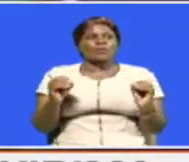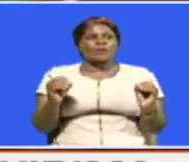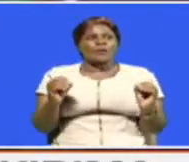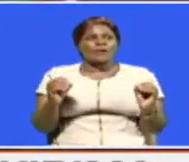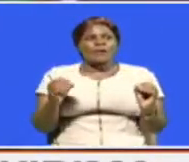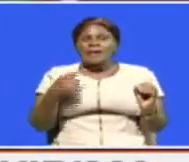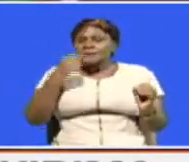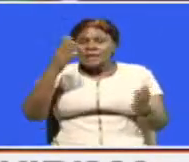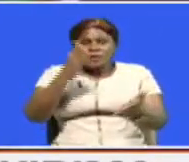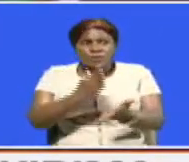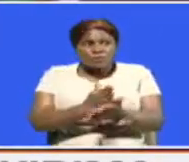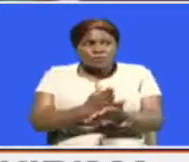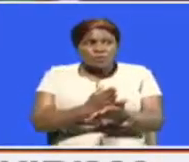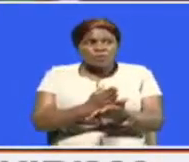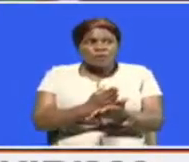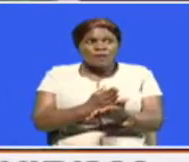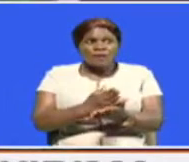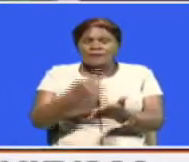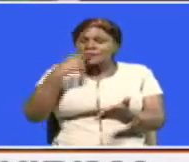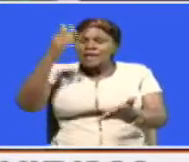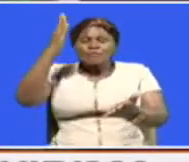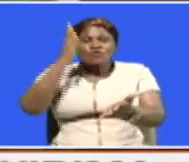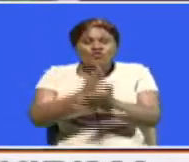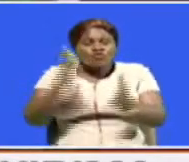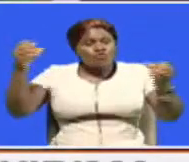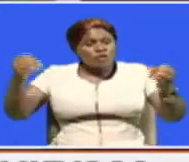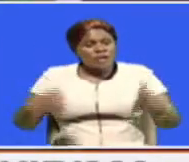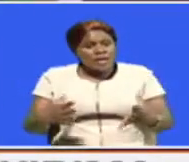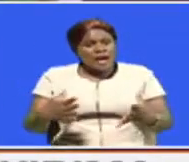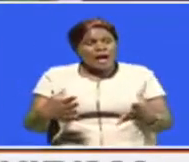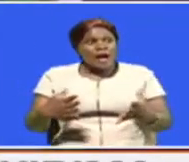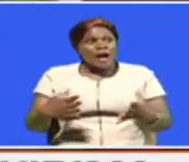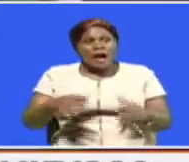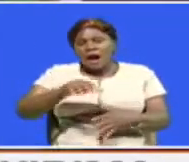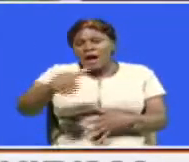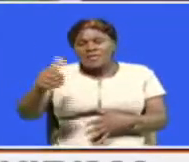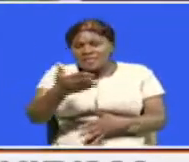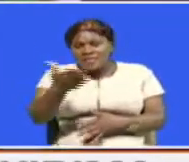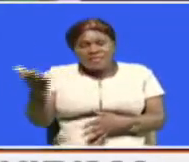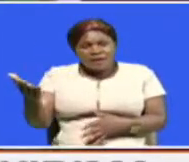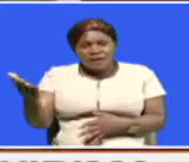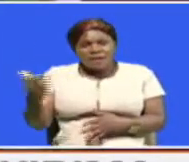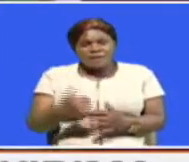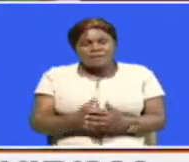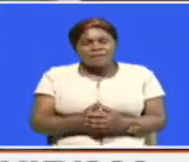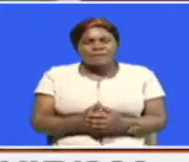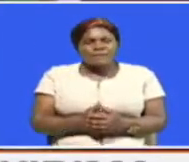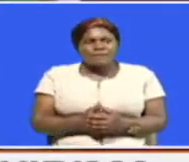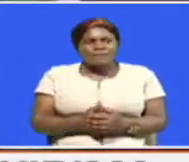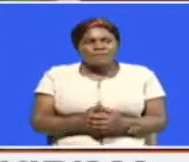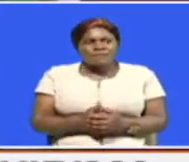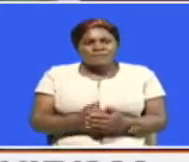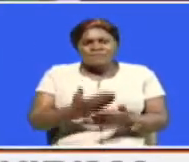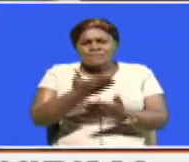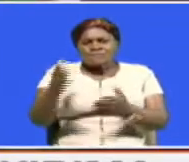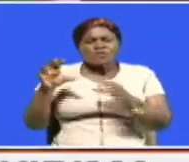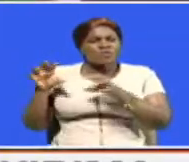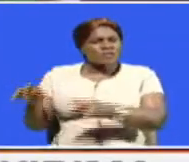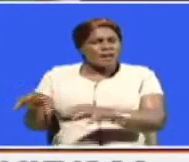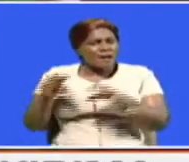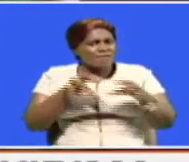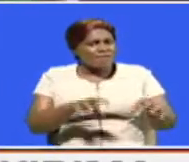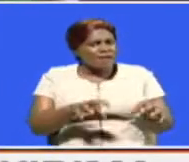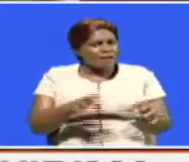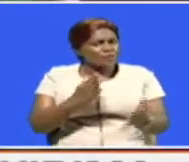wakusema ukweli. Wacha tuambiane ukweli bwana. Ama mafuta hapa Nyeri iko chini. Nini mnaumia vile tunaumia